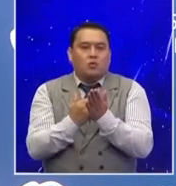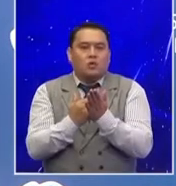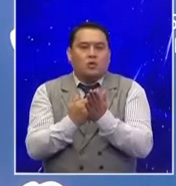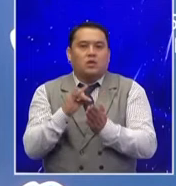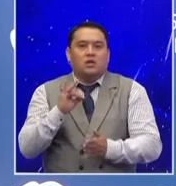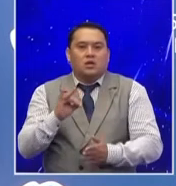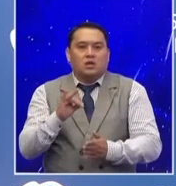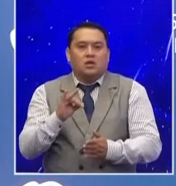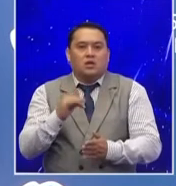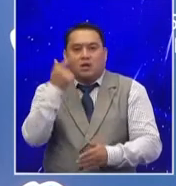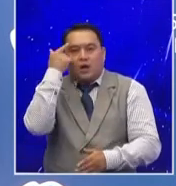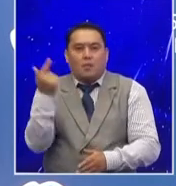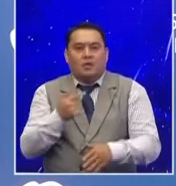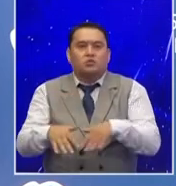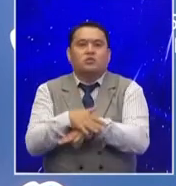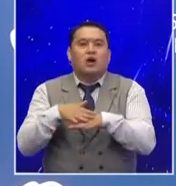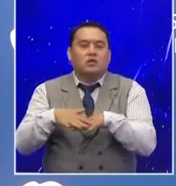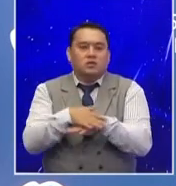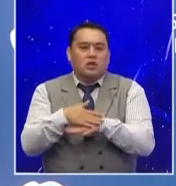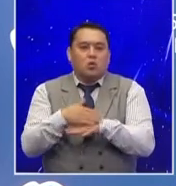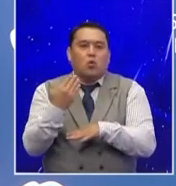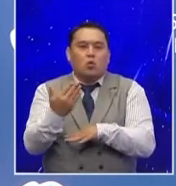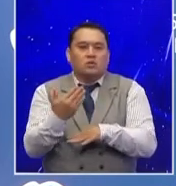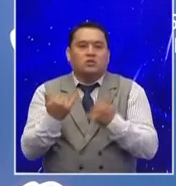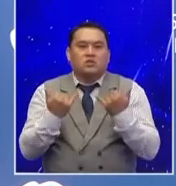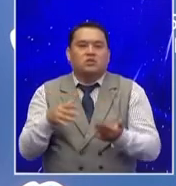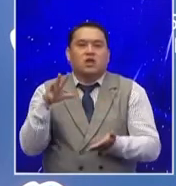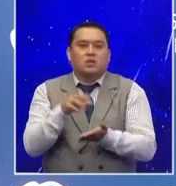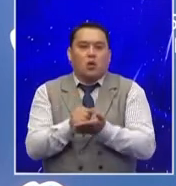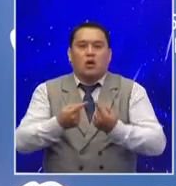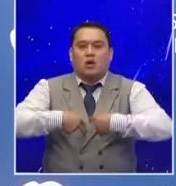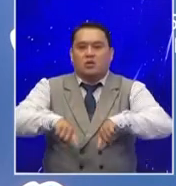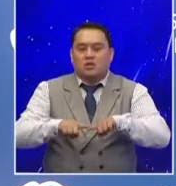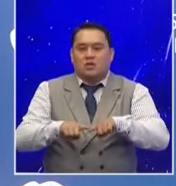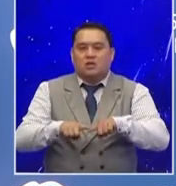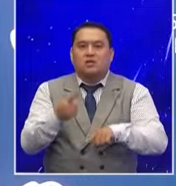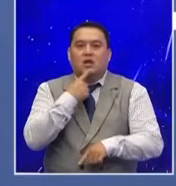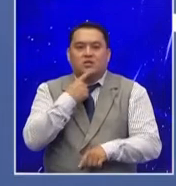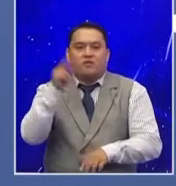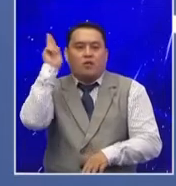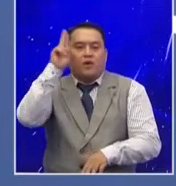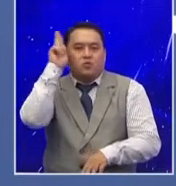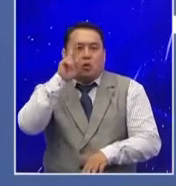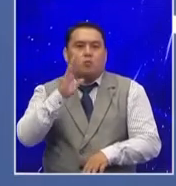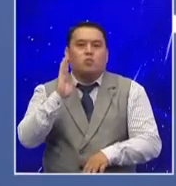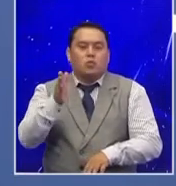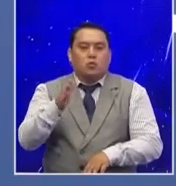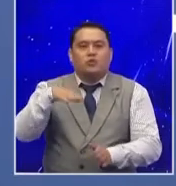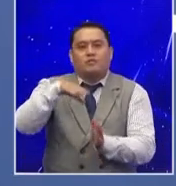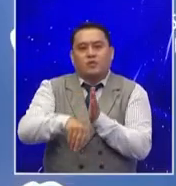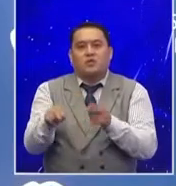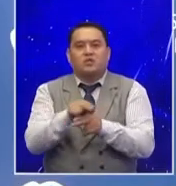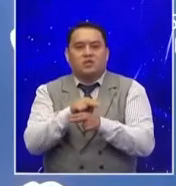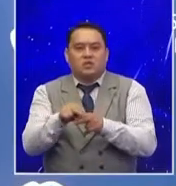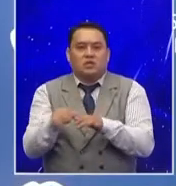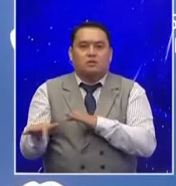и цифровой грамотности населения, они, к сожалению, сейчас занимаются организацией языковых курсов. Мы в ближайшее время внесем коррективы